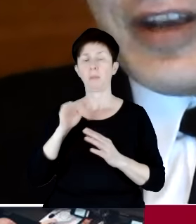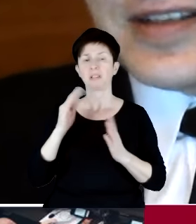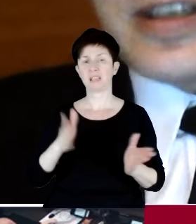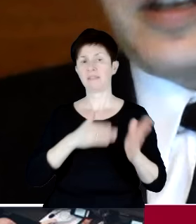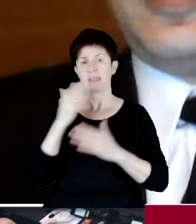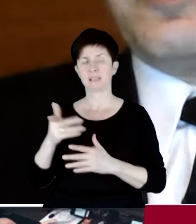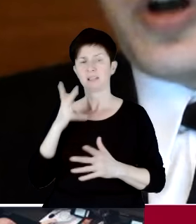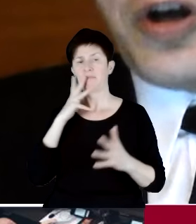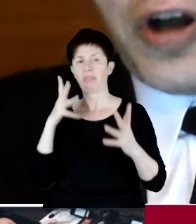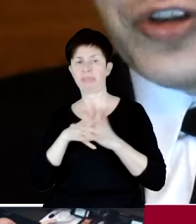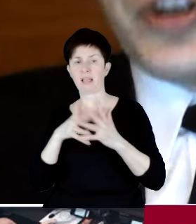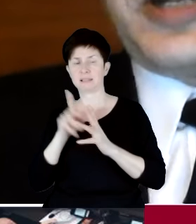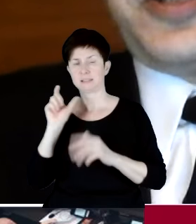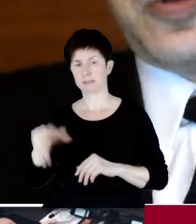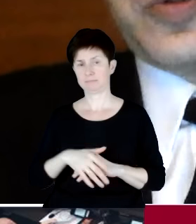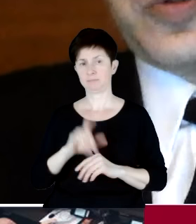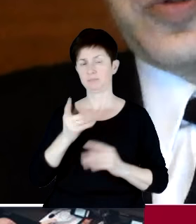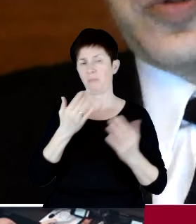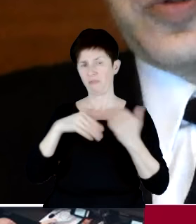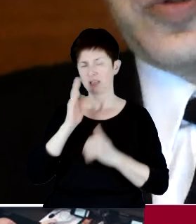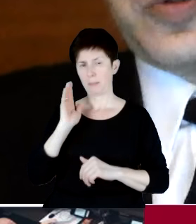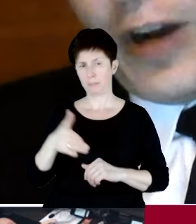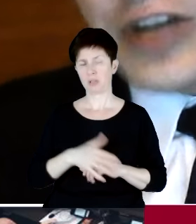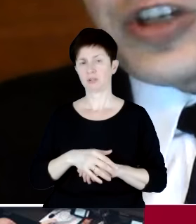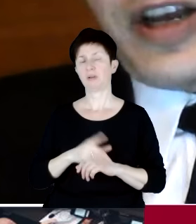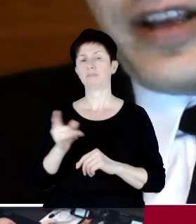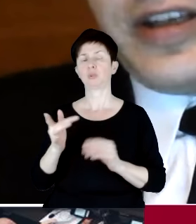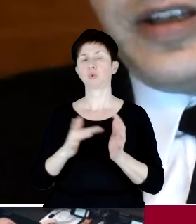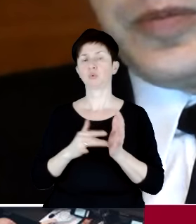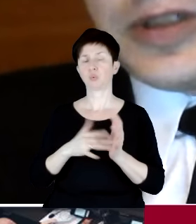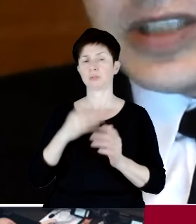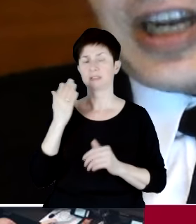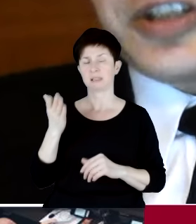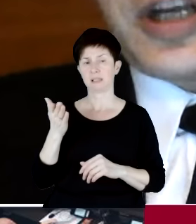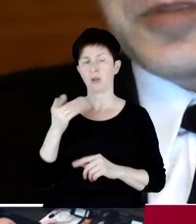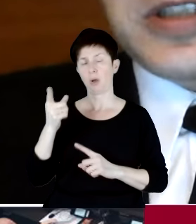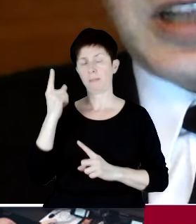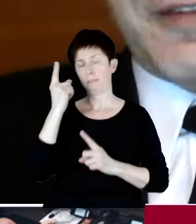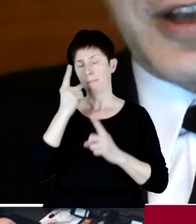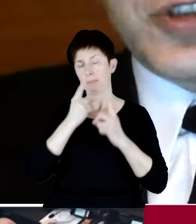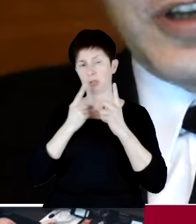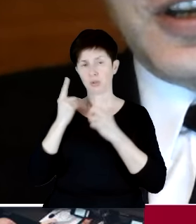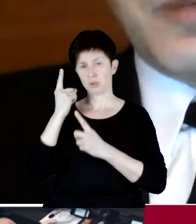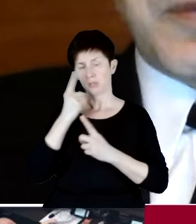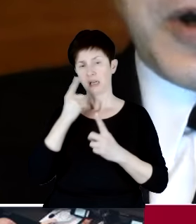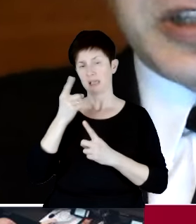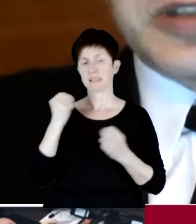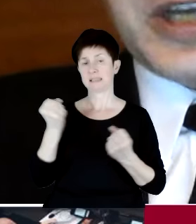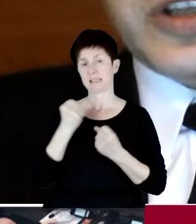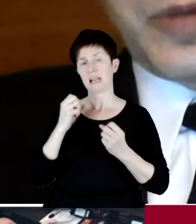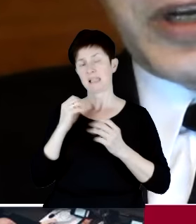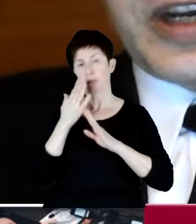testów będzie więcej, bo od Donalda Tuska, który uważa i stara się tak przedstawiać, że